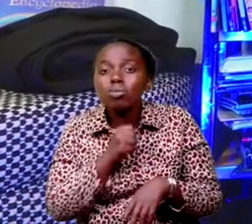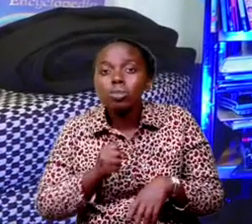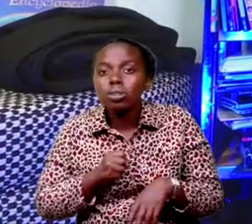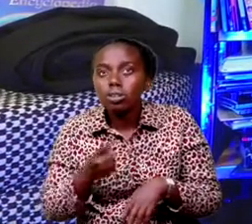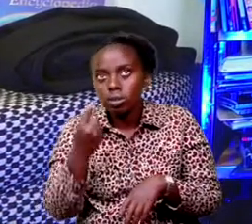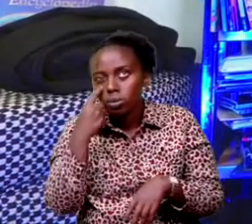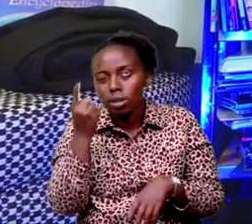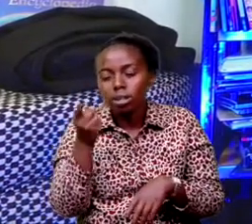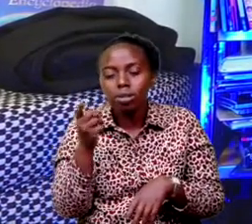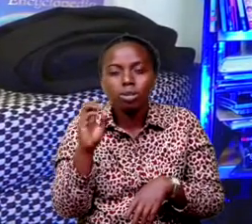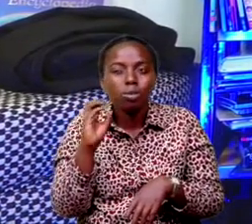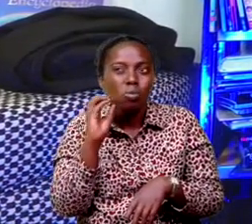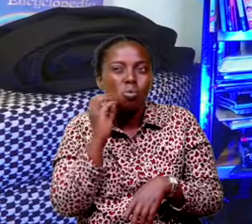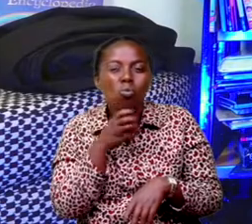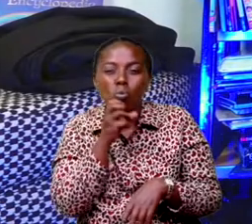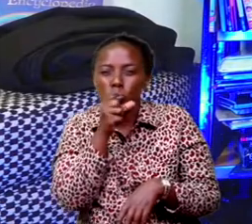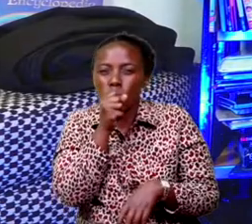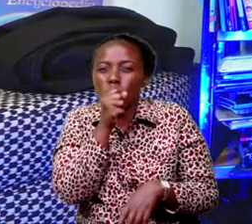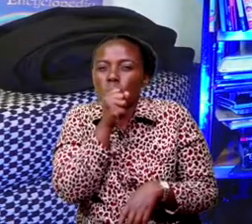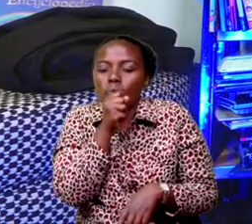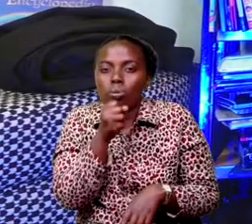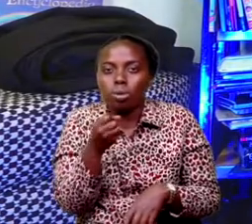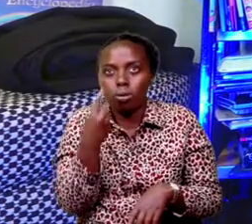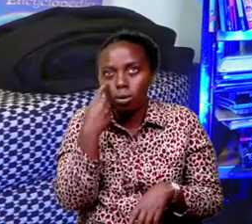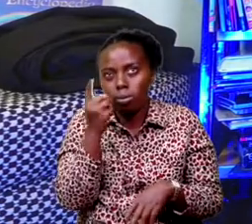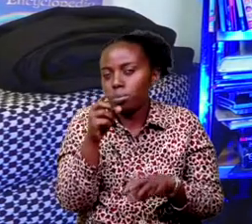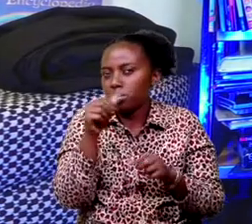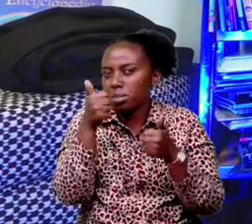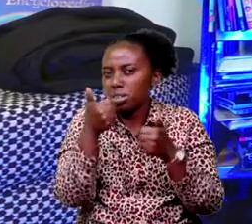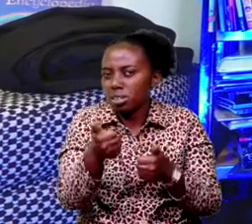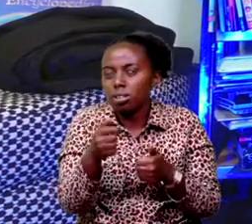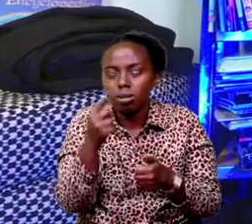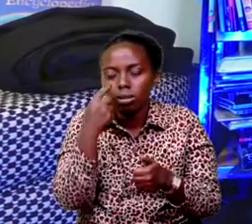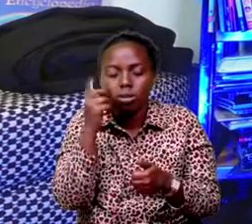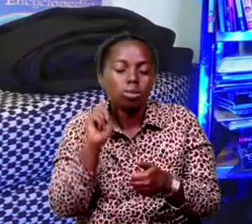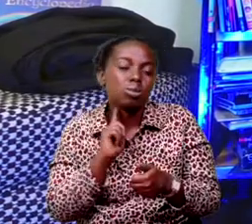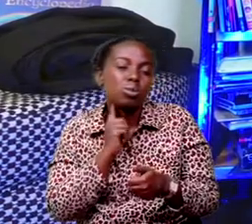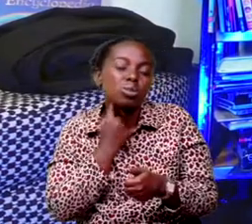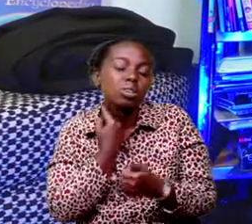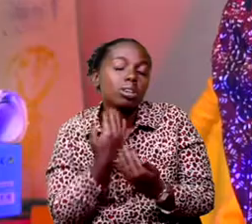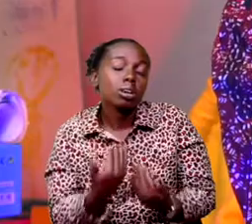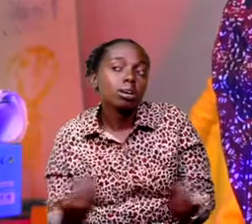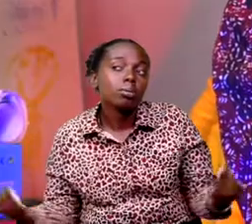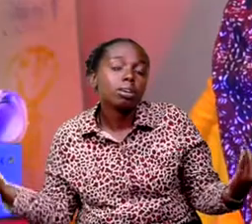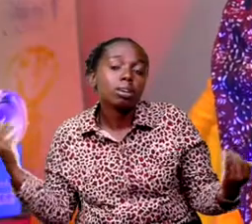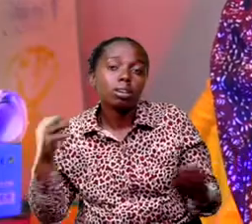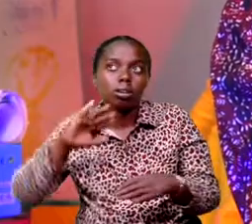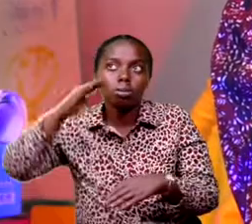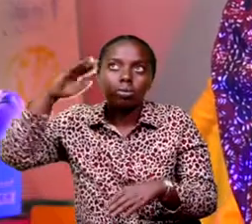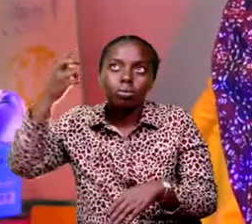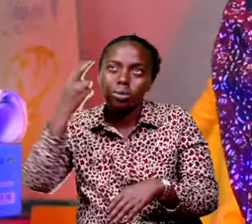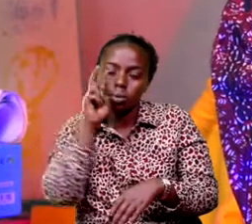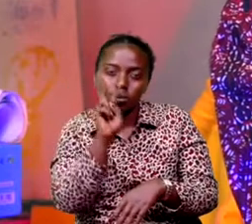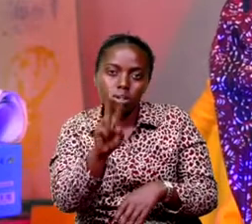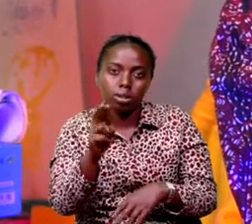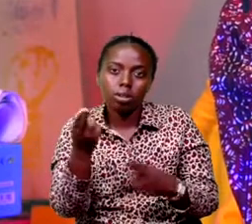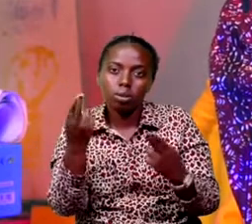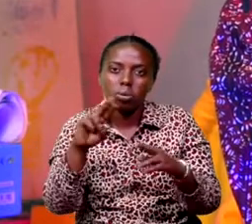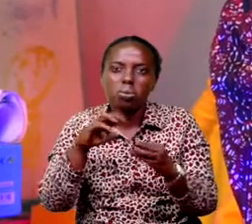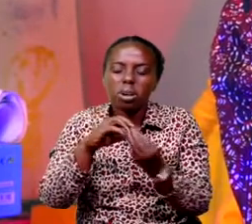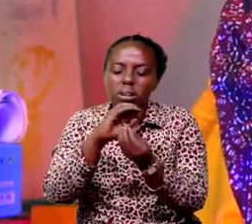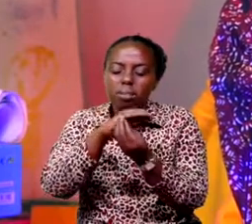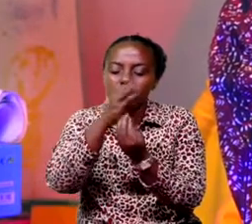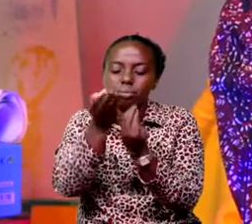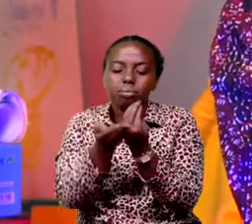mukecuru twarebye ibinyomoro tubona ukuntu byera neza wagira ngo nibyo biryohera abana kuri aka gasozi tubyitegereje tubona kuba ipapayi